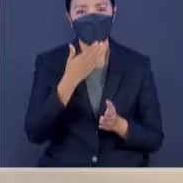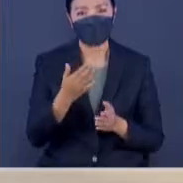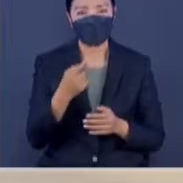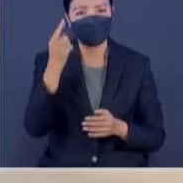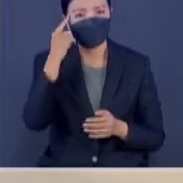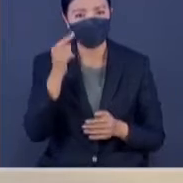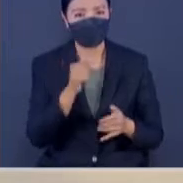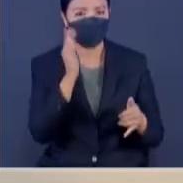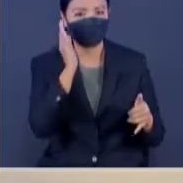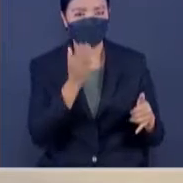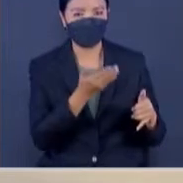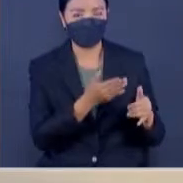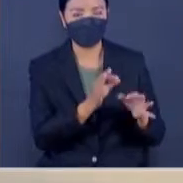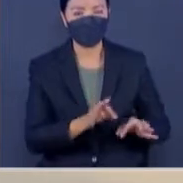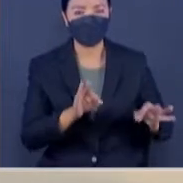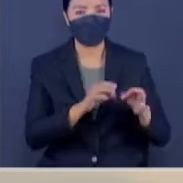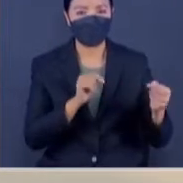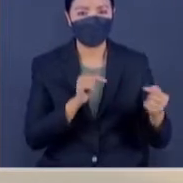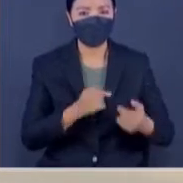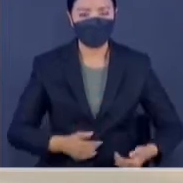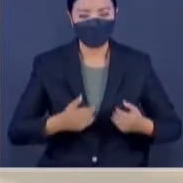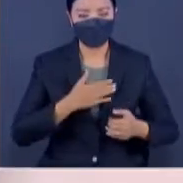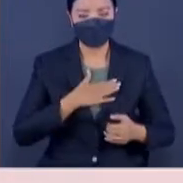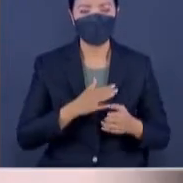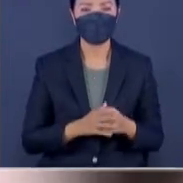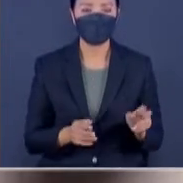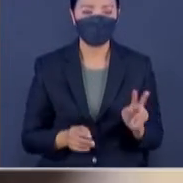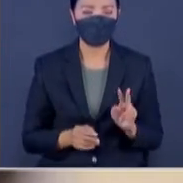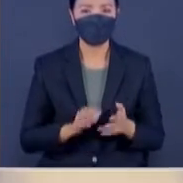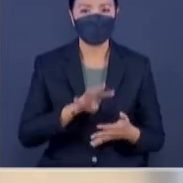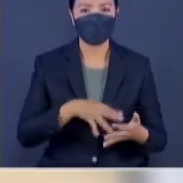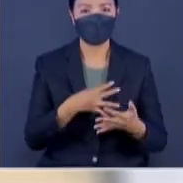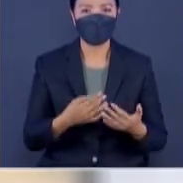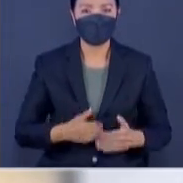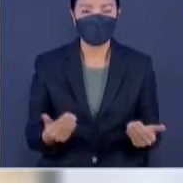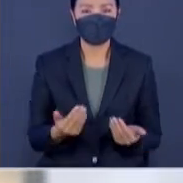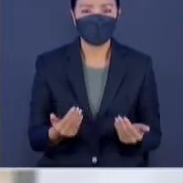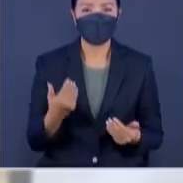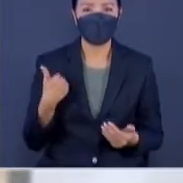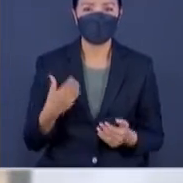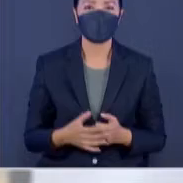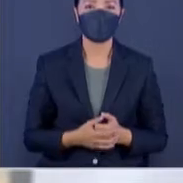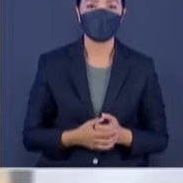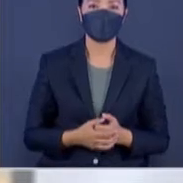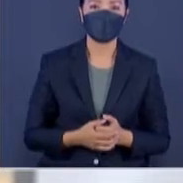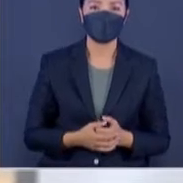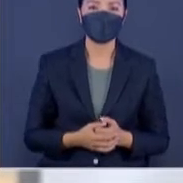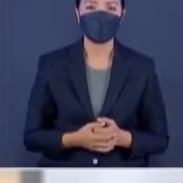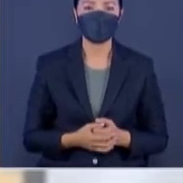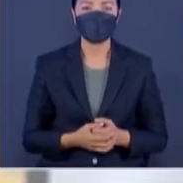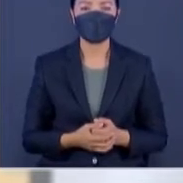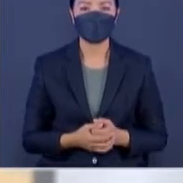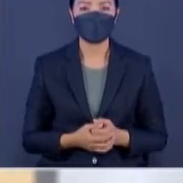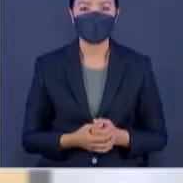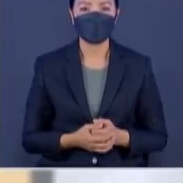ให้รู้ว่าเขาเป็นผู้ชายที่สำคัญในชีวิตโดยหลังจากนี้ทั้งคู่ก็วางแผนว่าอยากจะมีลูกทันทีค่ะส่วนกำหนดในการฮันนีมูนนะ